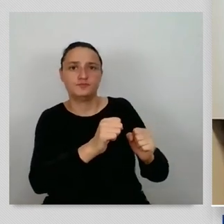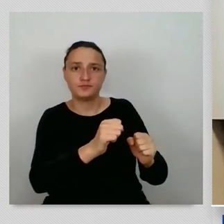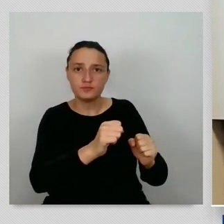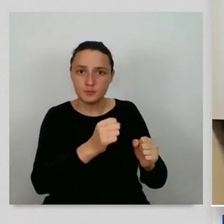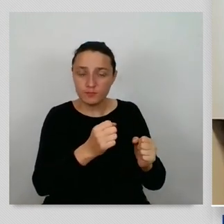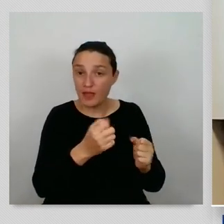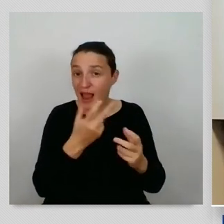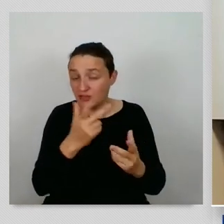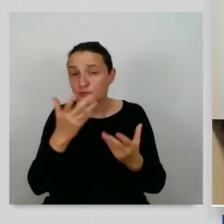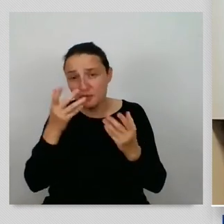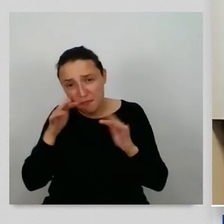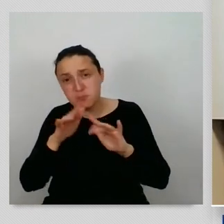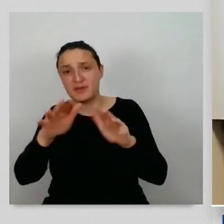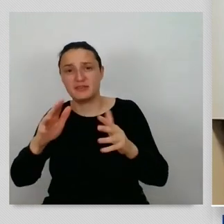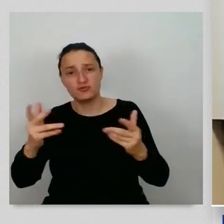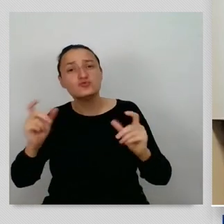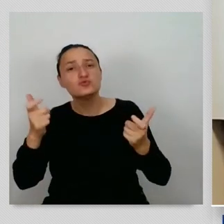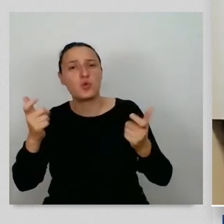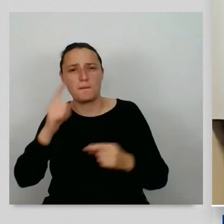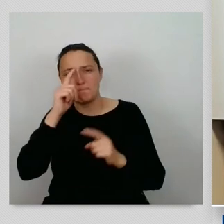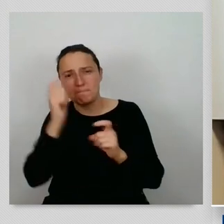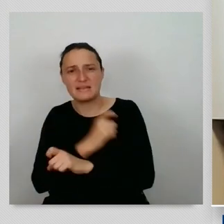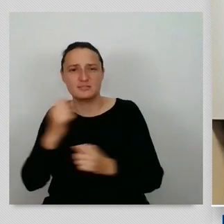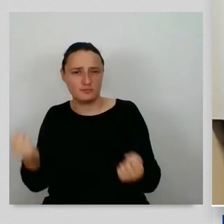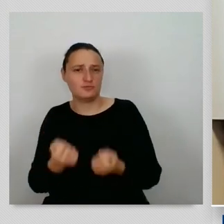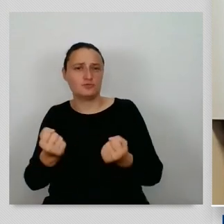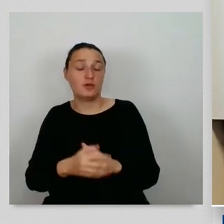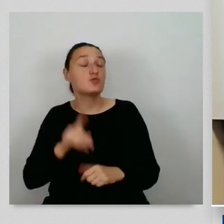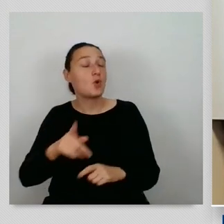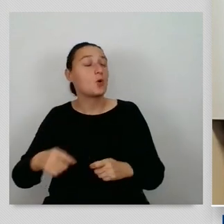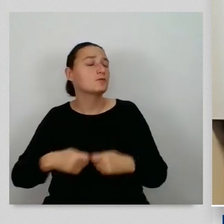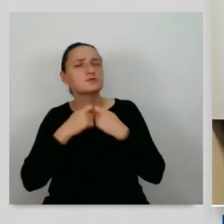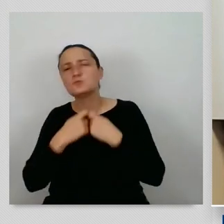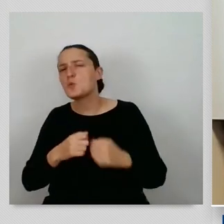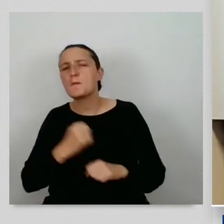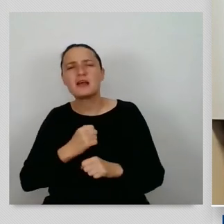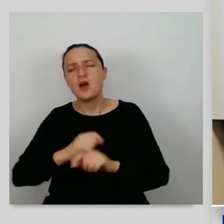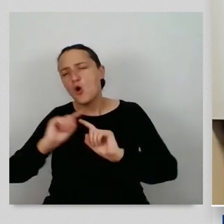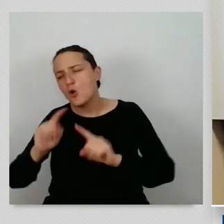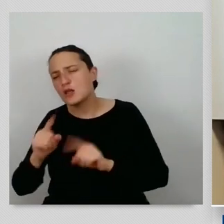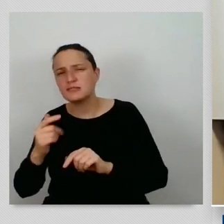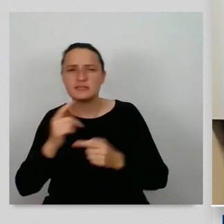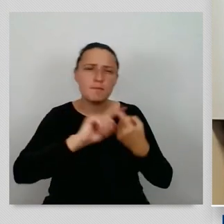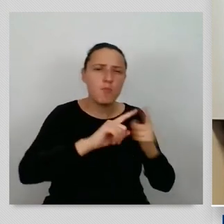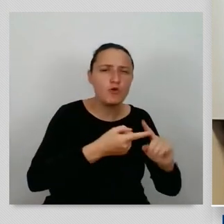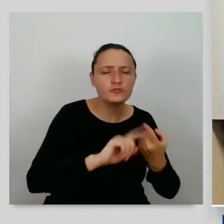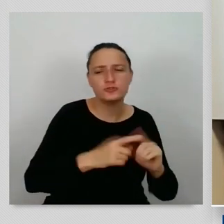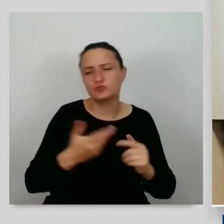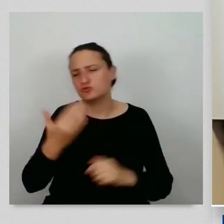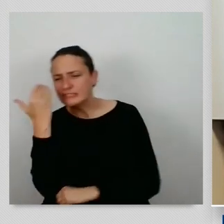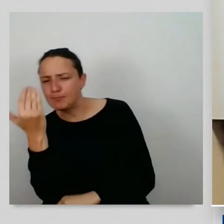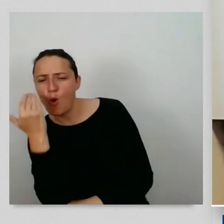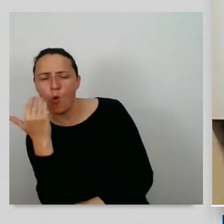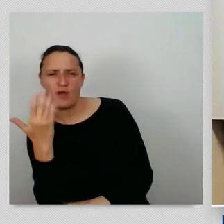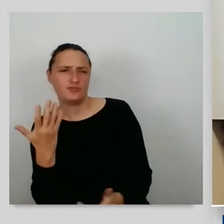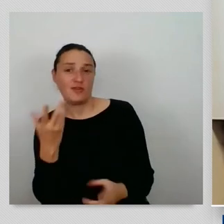w państwie. I wydaje mi się, że tutaj wielka współpraca pomiędzy różnymi organizacjami politycznymi, organizacjami społecznymi,